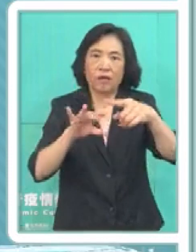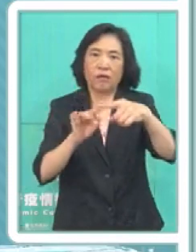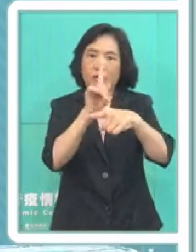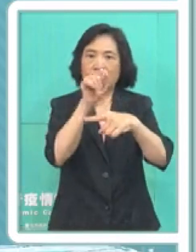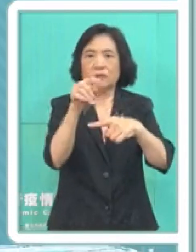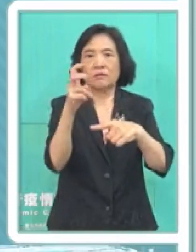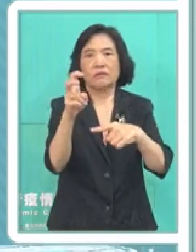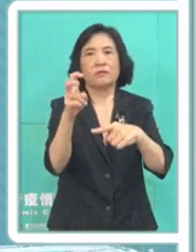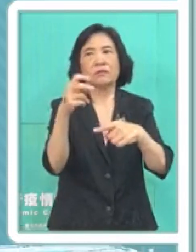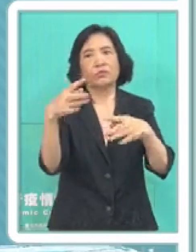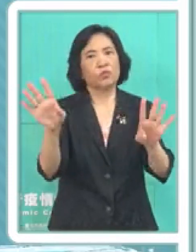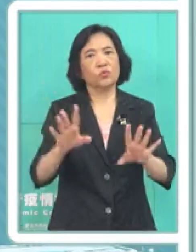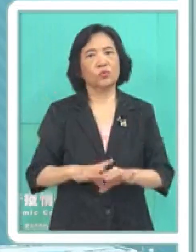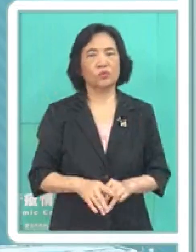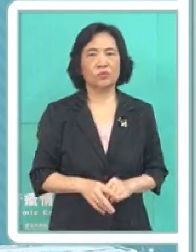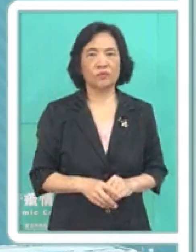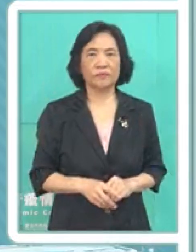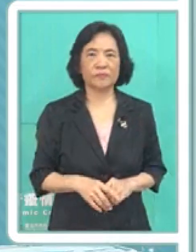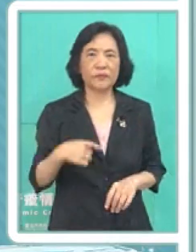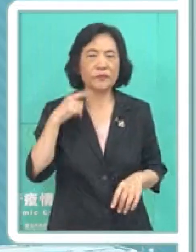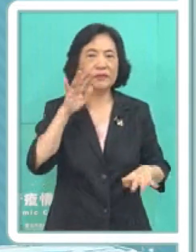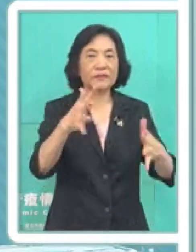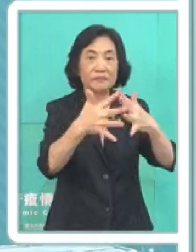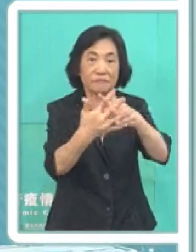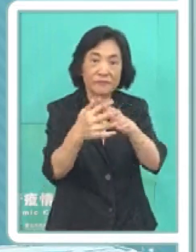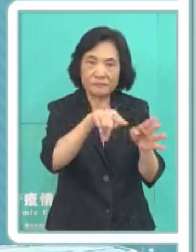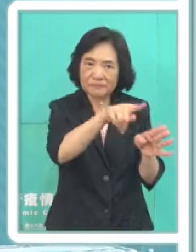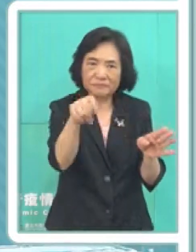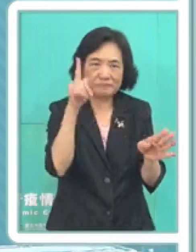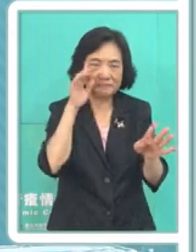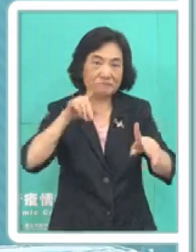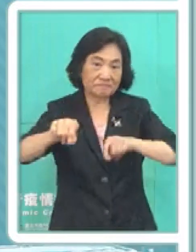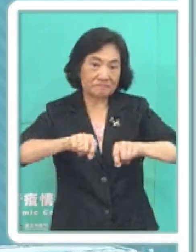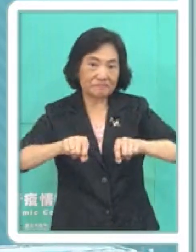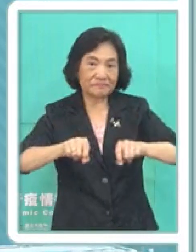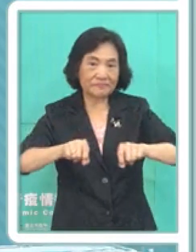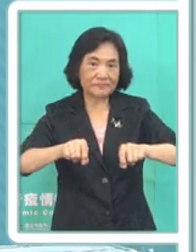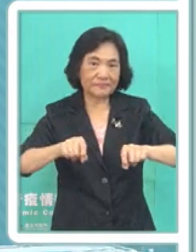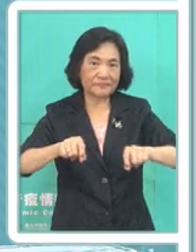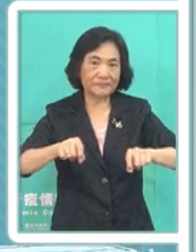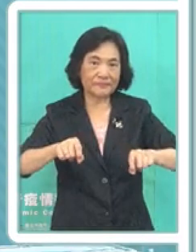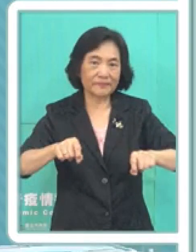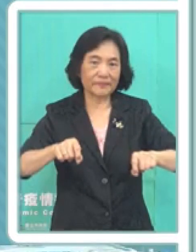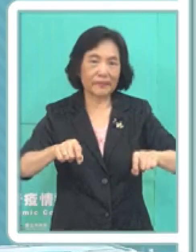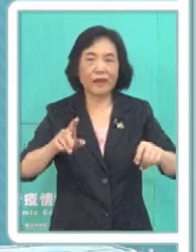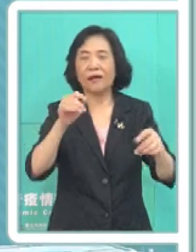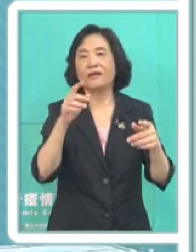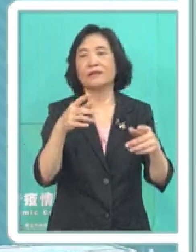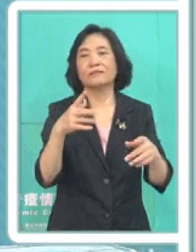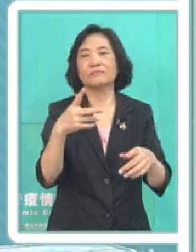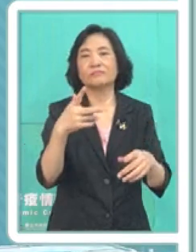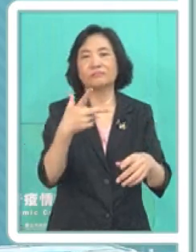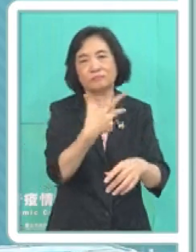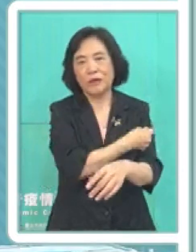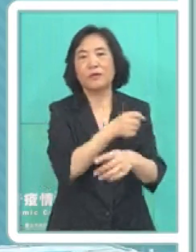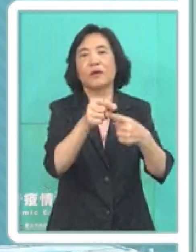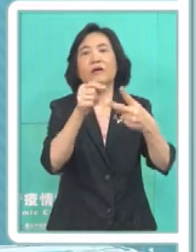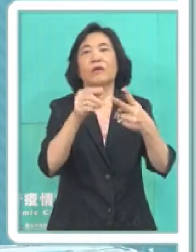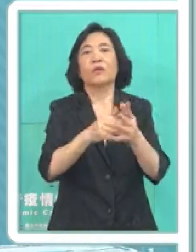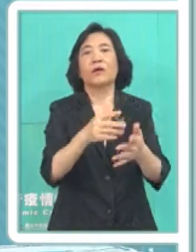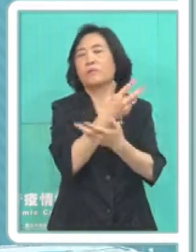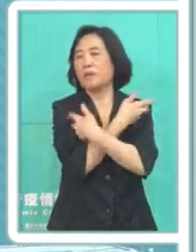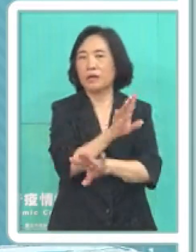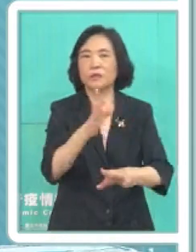了。但是我显然美国现在在这个国家策略就是，他就是不管的，要撑过